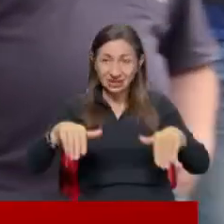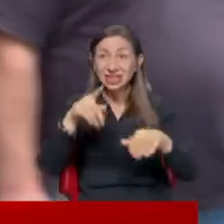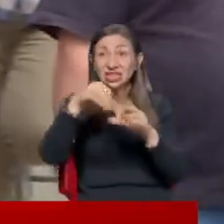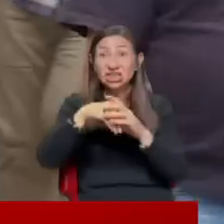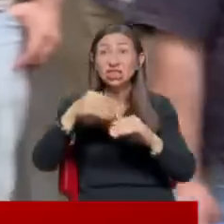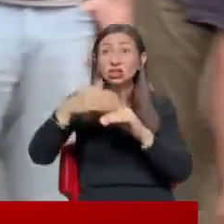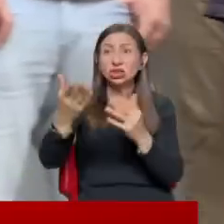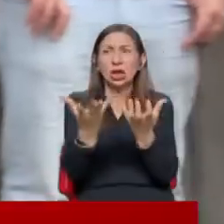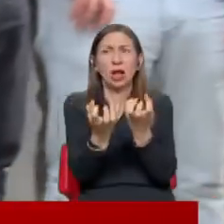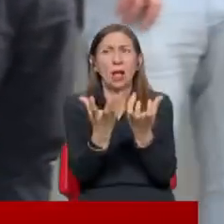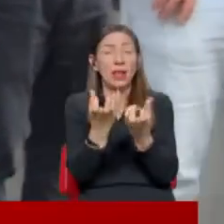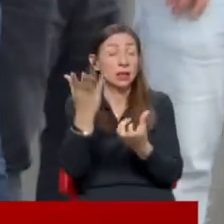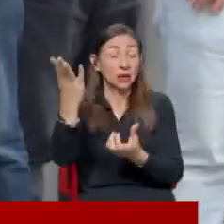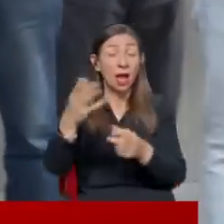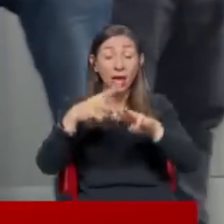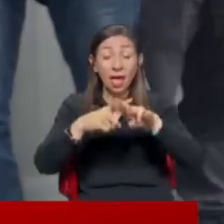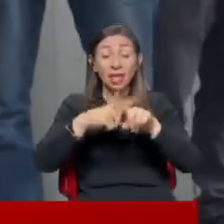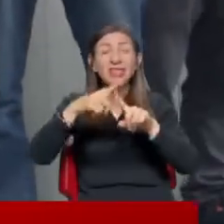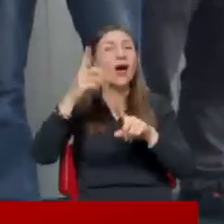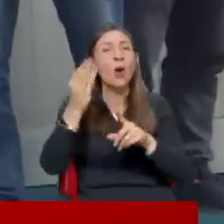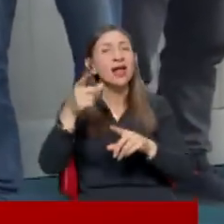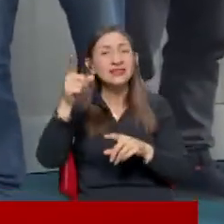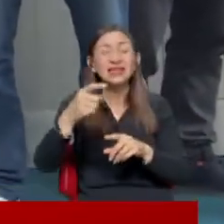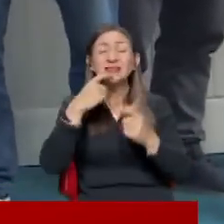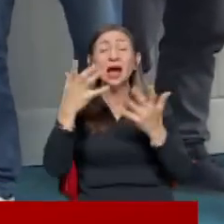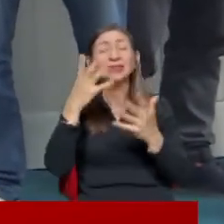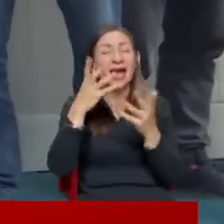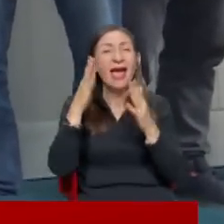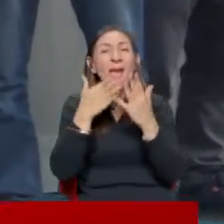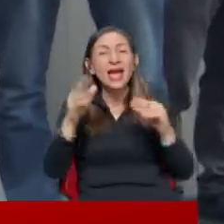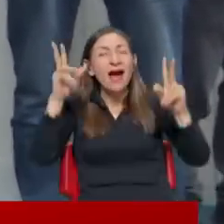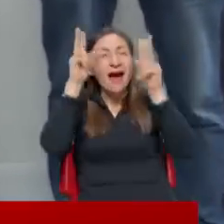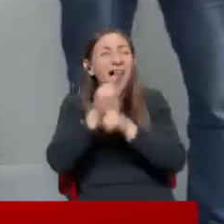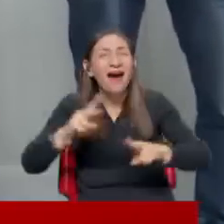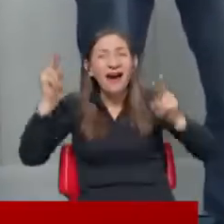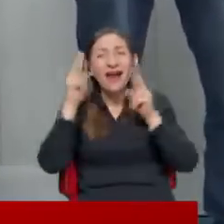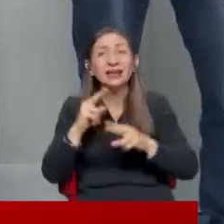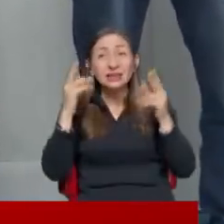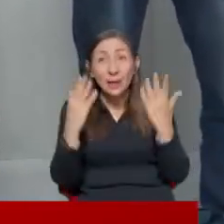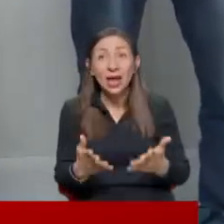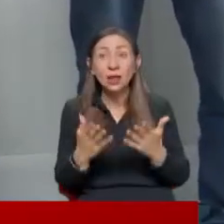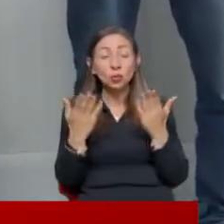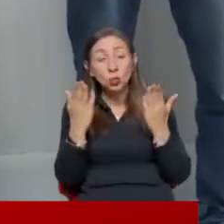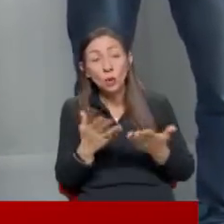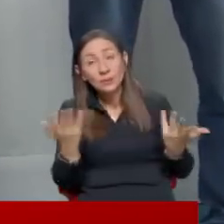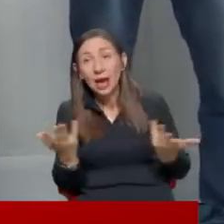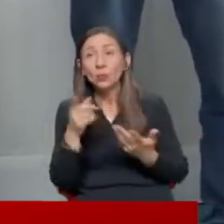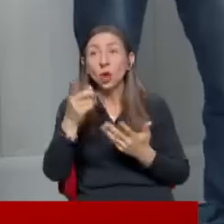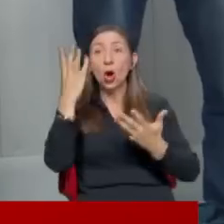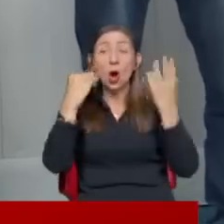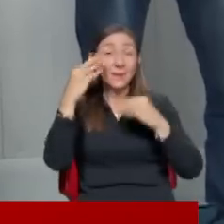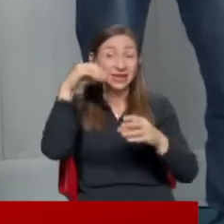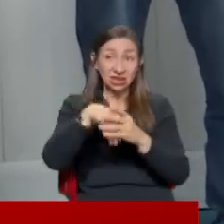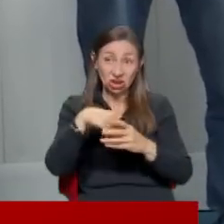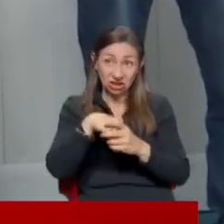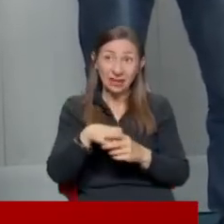gibi dışı da kalabalık. EYT'liler yıllardır kurdukları emeklilik hayalinde durum ne? İşte bunu